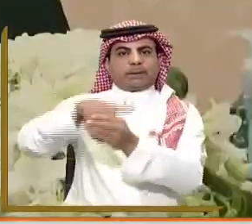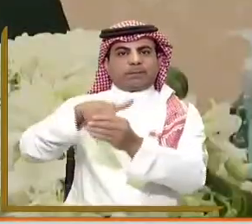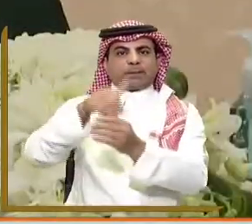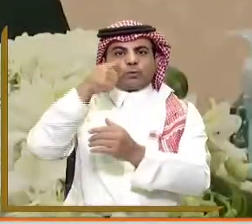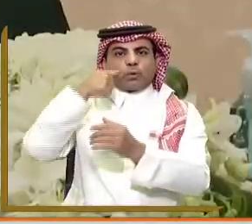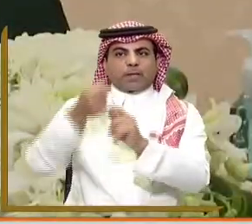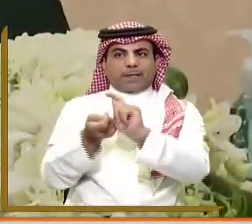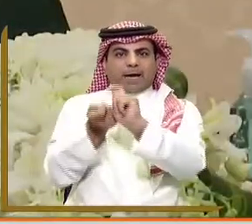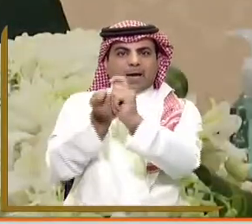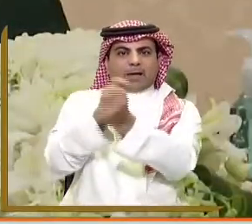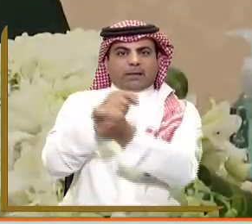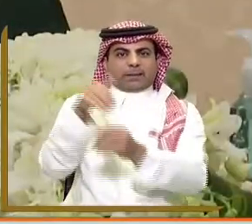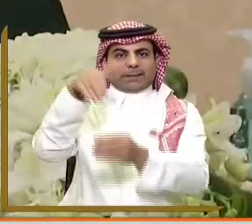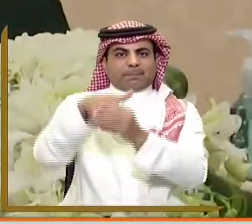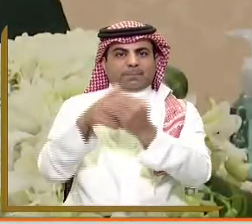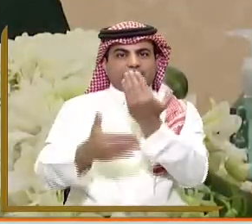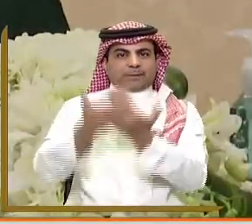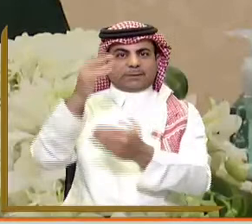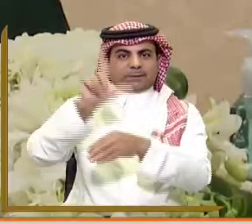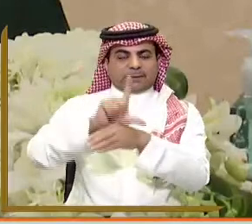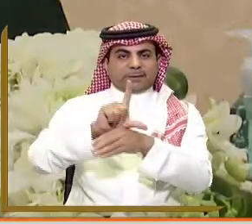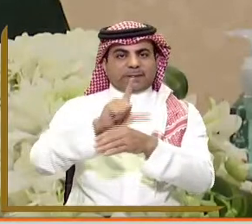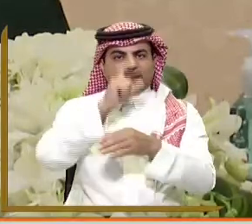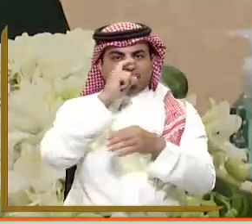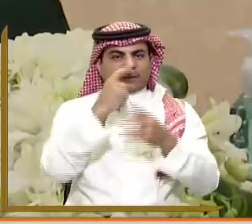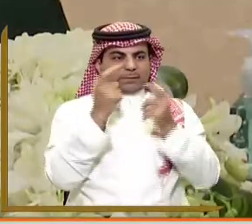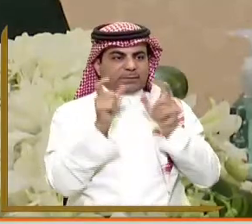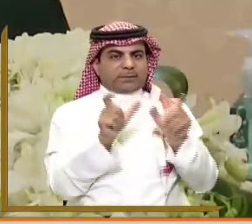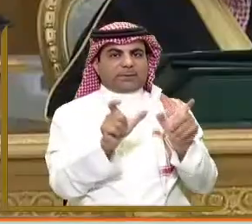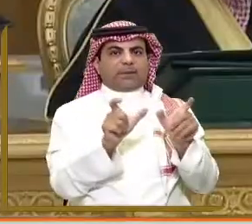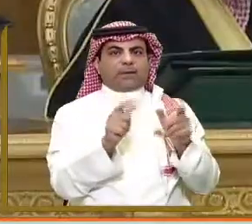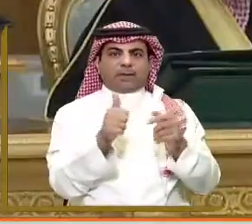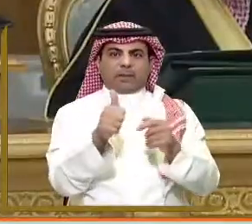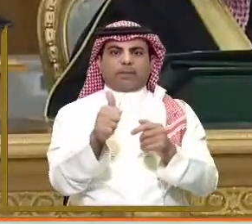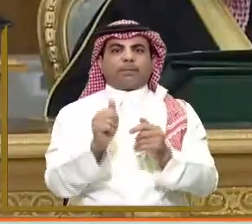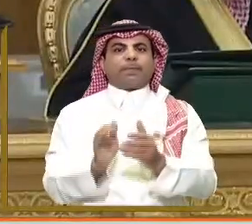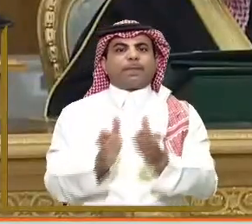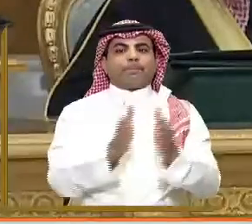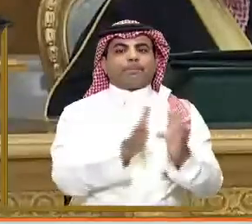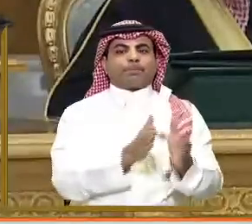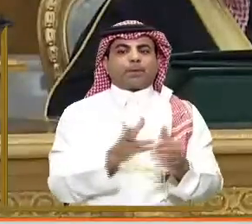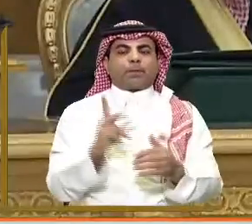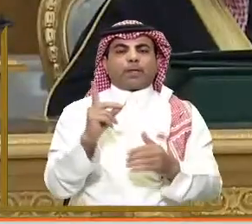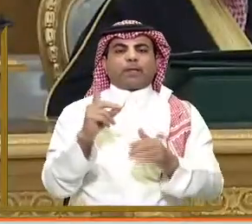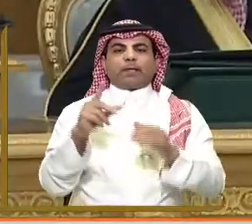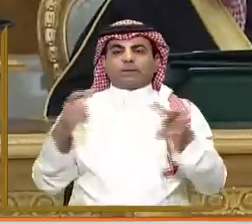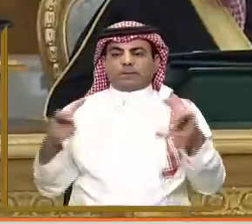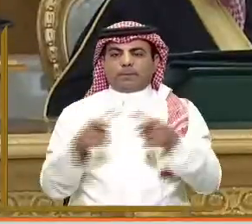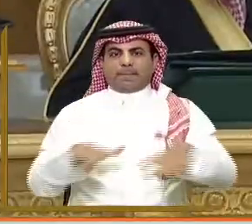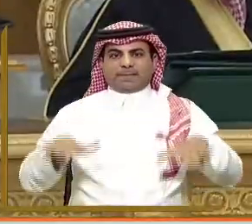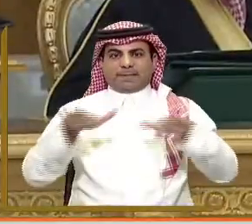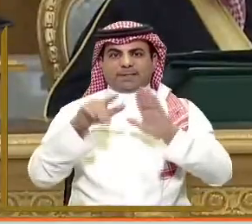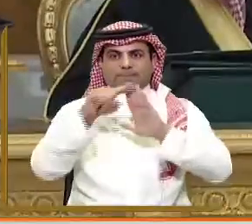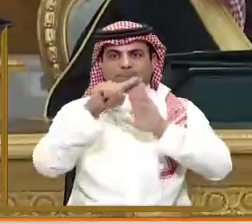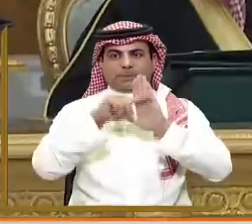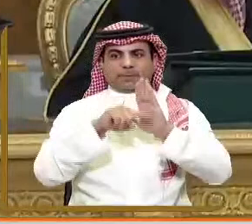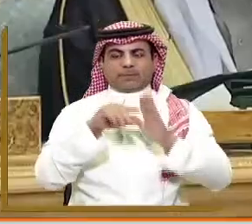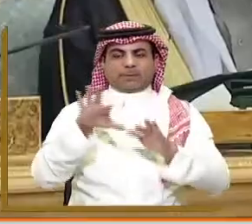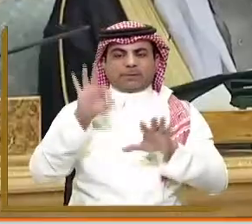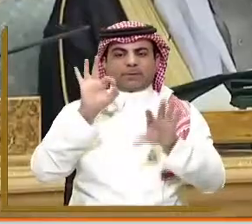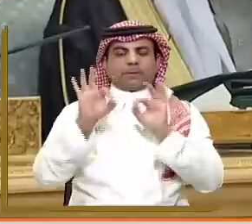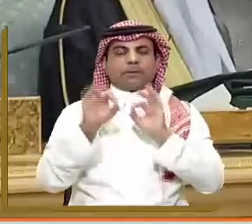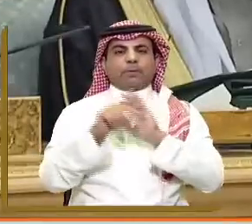البلد الشقيق. وقد اطلع المجلس على الموضوعات المدرجة على جدول أعماله، من